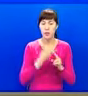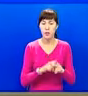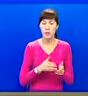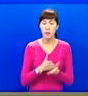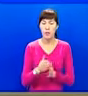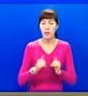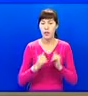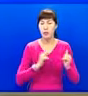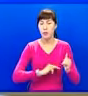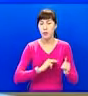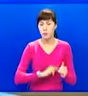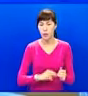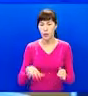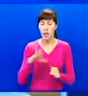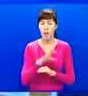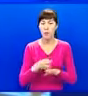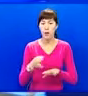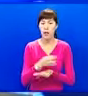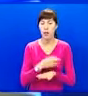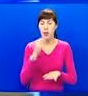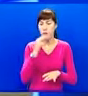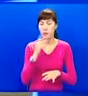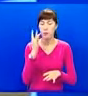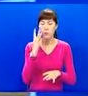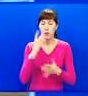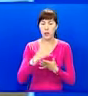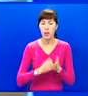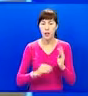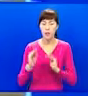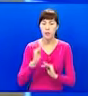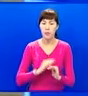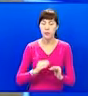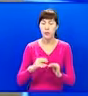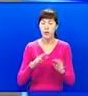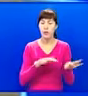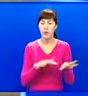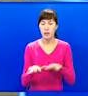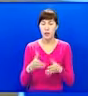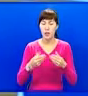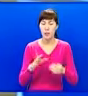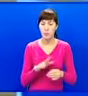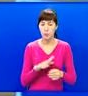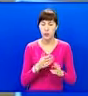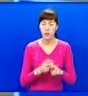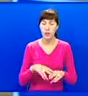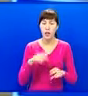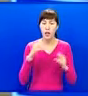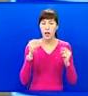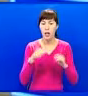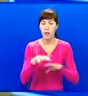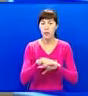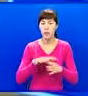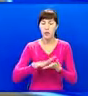бағытта қарқынды жұмыс жүргізді. Барлық аймақ пен азық-түліктің тұрақты қорын қалыптастыру үшін кешенді іс-шаралар қабылданды. Яғни валюта